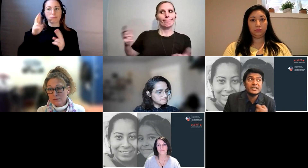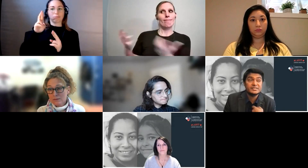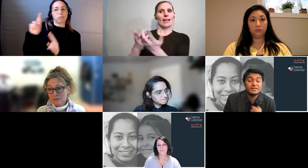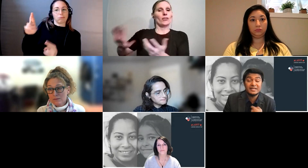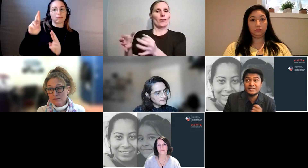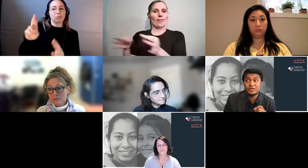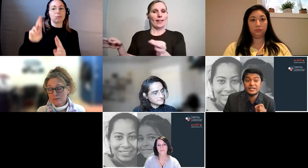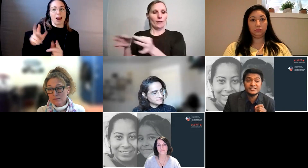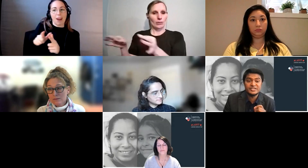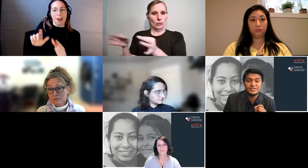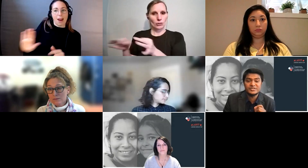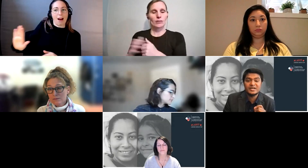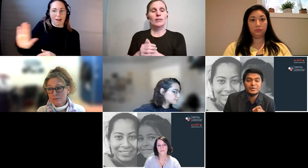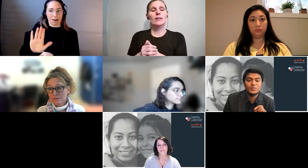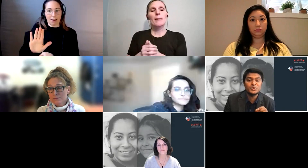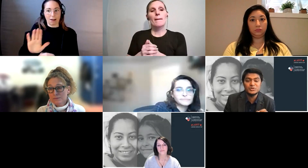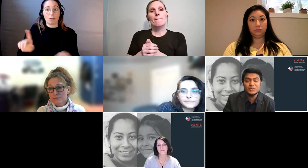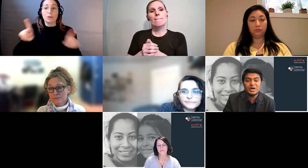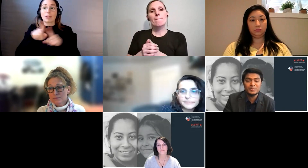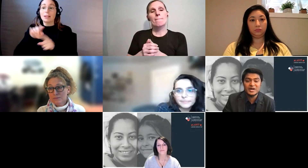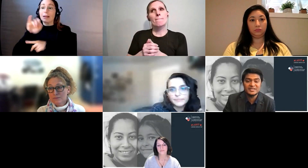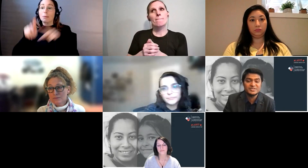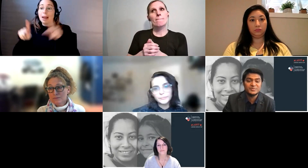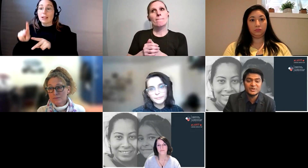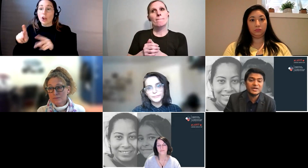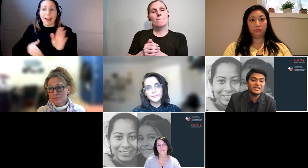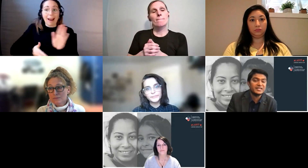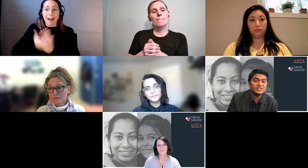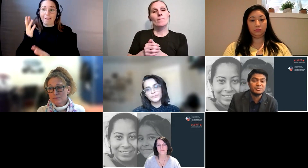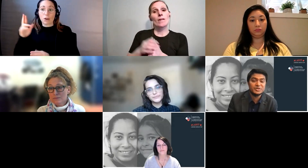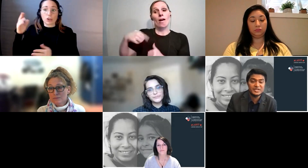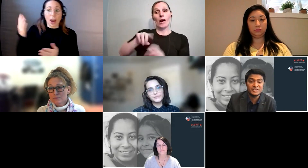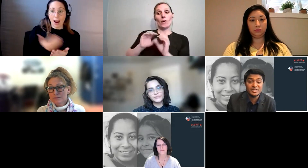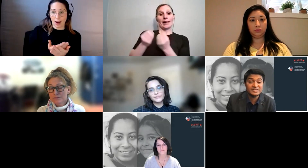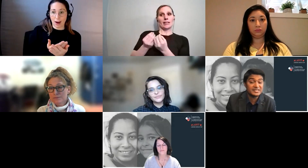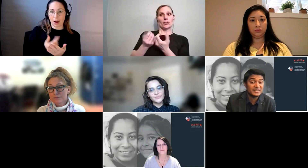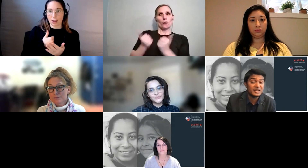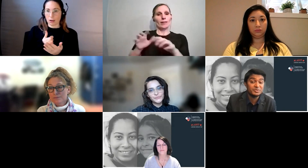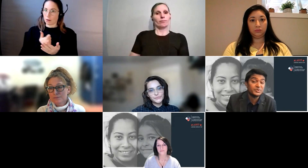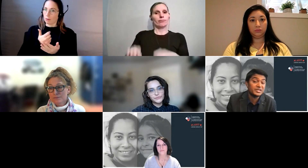langue. Puis, en tant que réfugiés, nous faisons notre partie